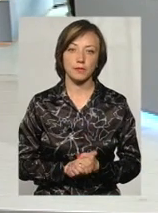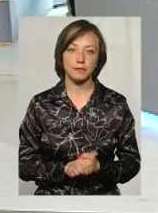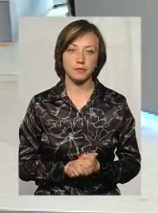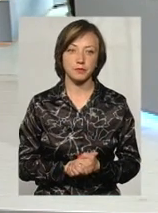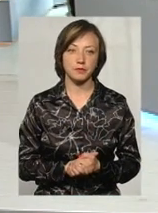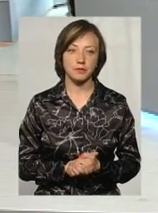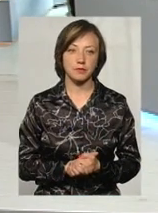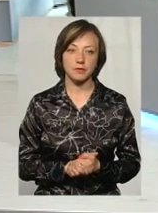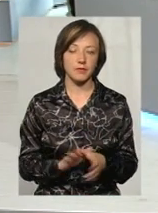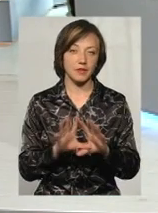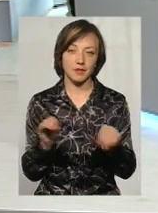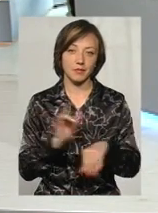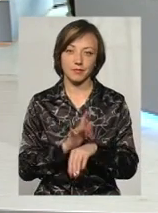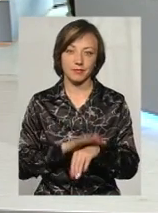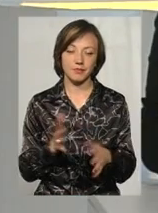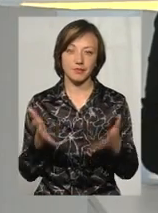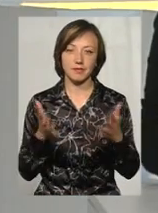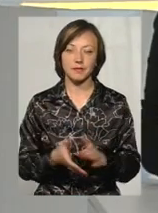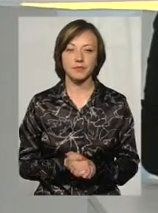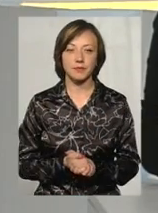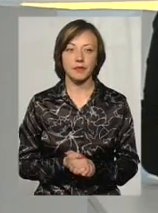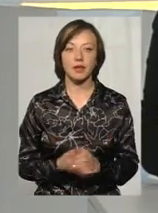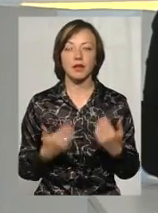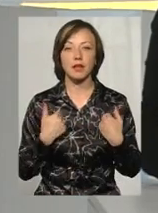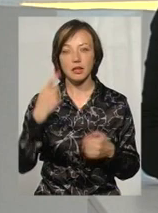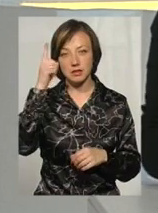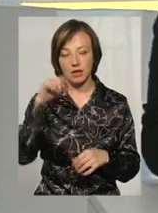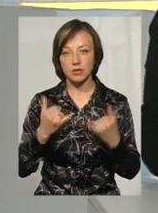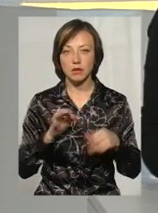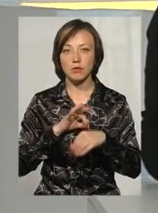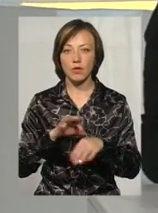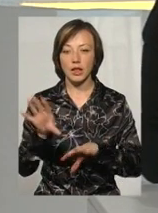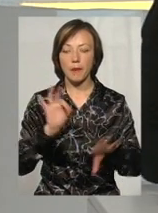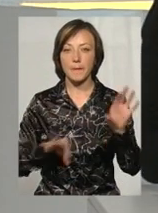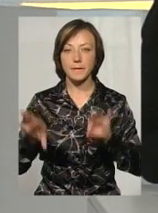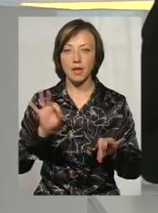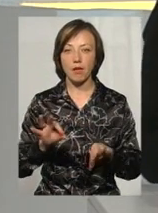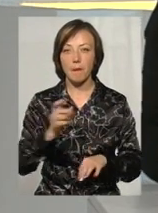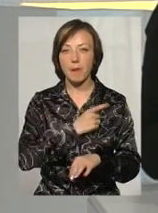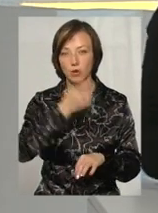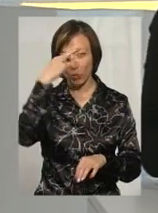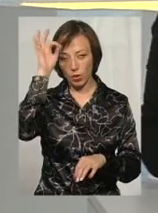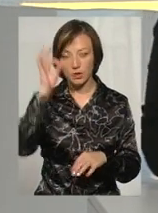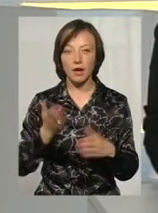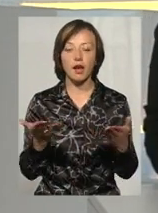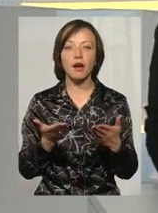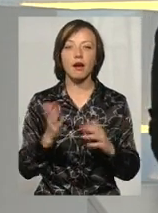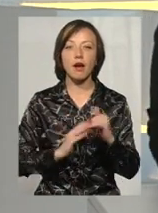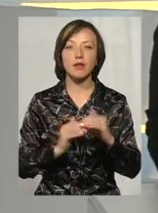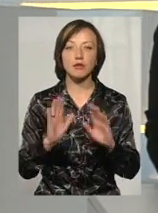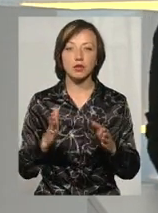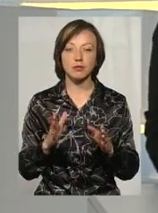що додати, пане Руслане? Ні, все вичерпно. Я знаю, що зараз проводиться набір у патрульну поліцію. А якими кадрами ви